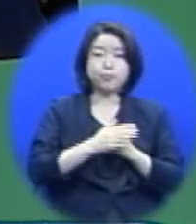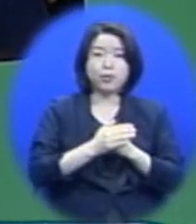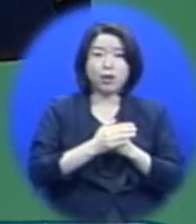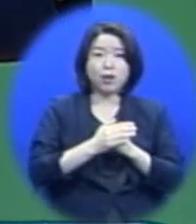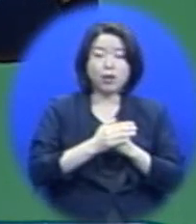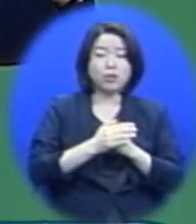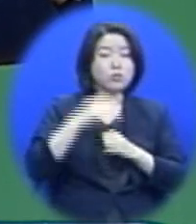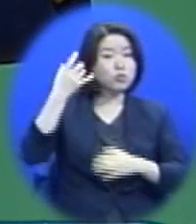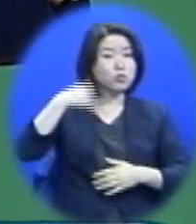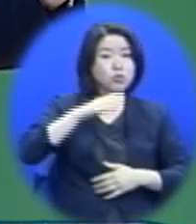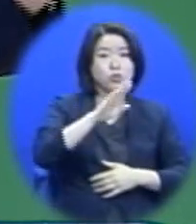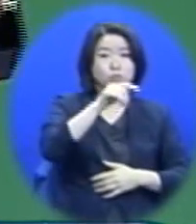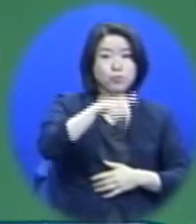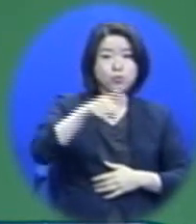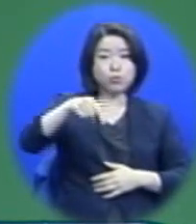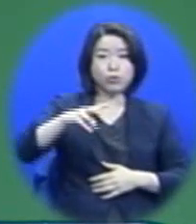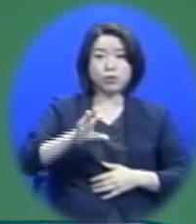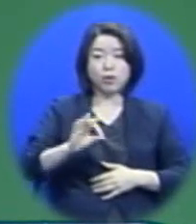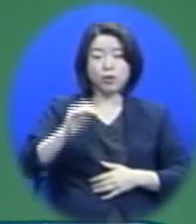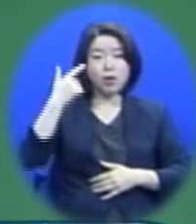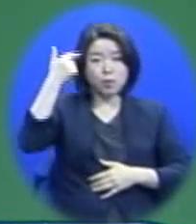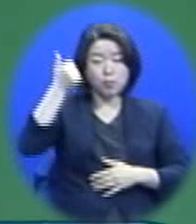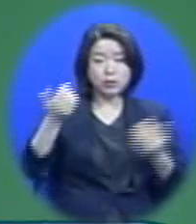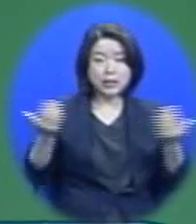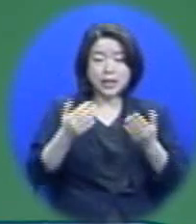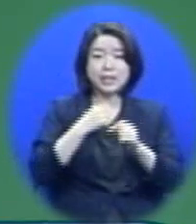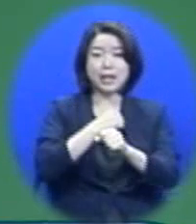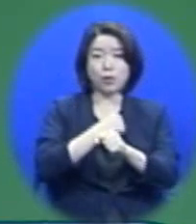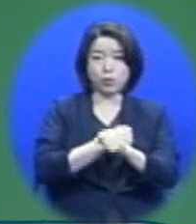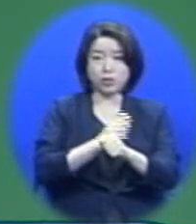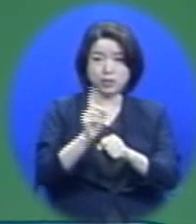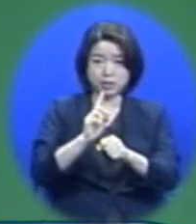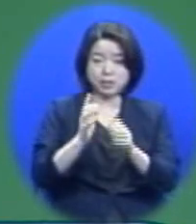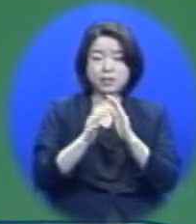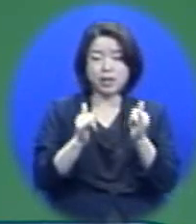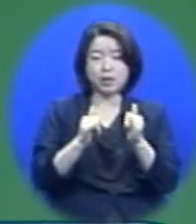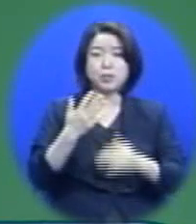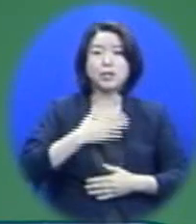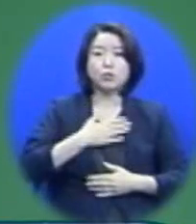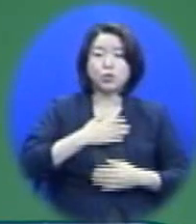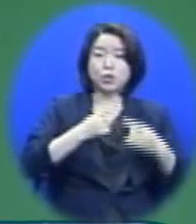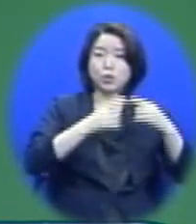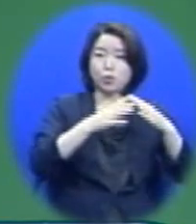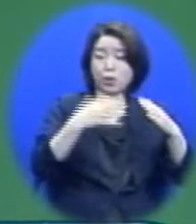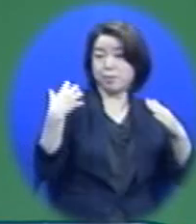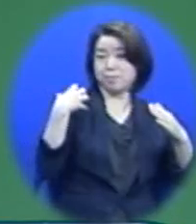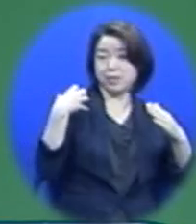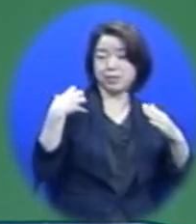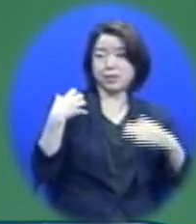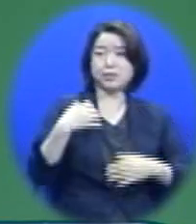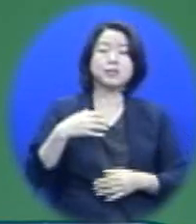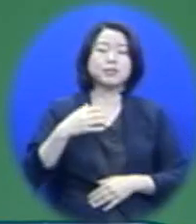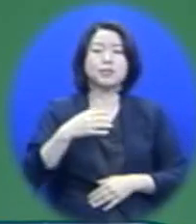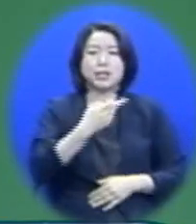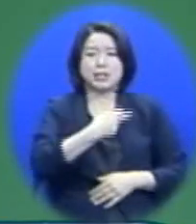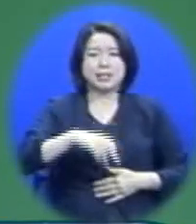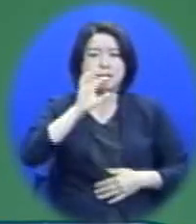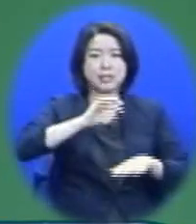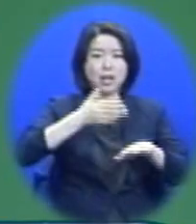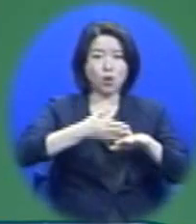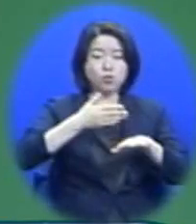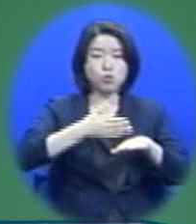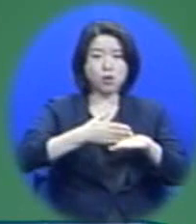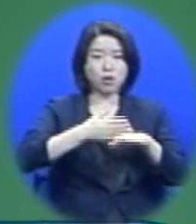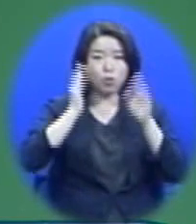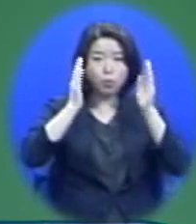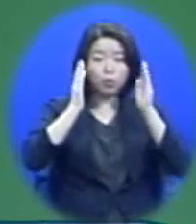목회하시는 어느 목사님께서 저희 교회에서 하는 예수님의 사람 제자 훈련을 하고 계시는데 사모님께서 제자